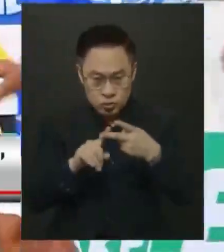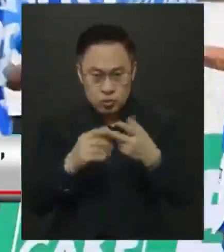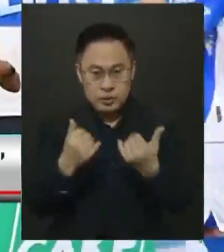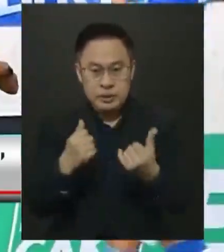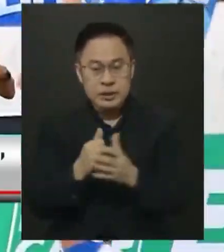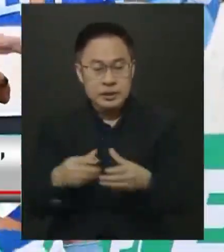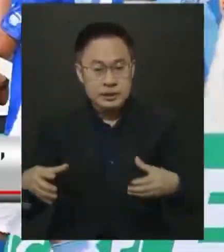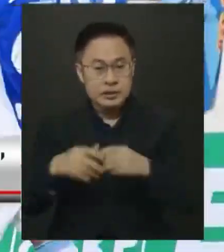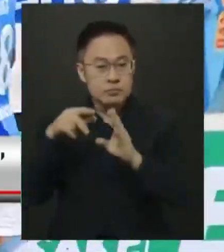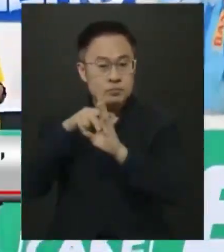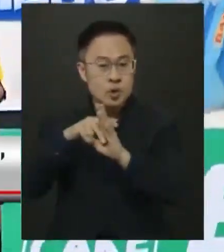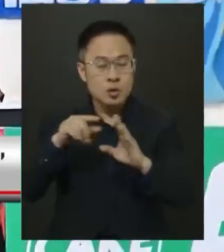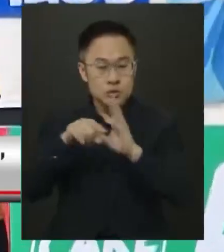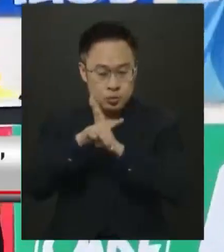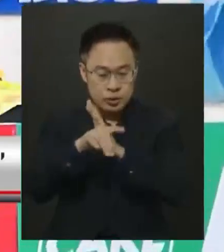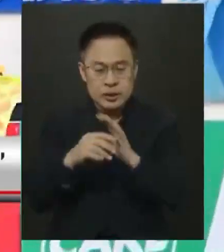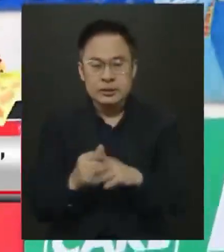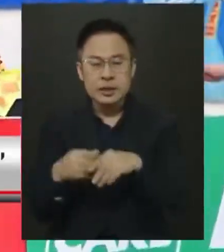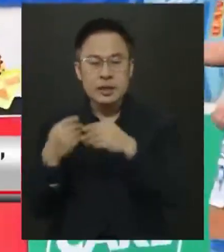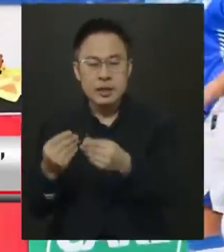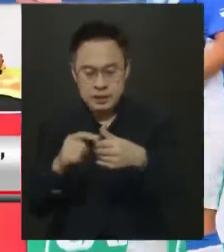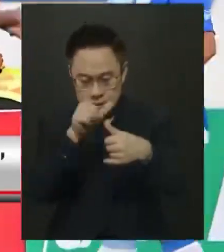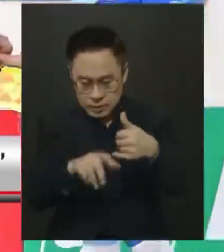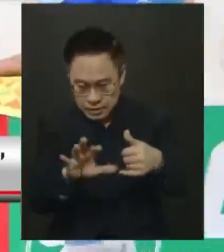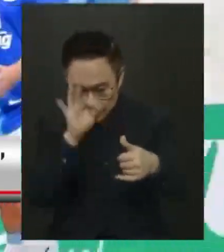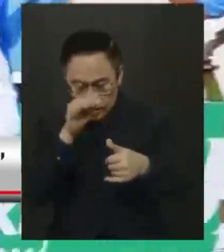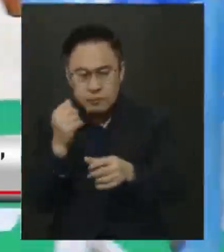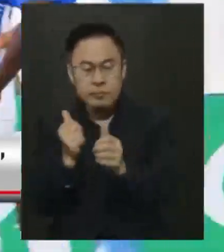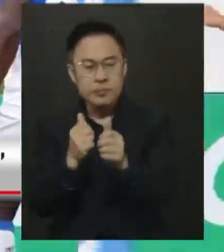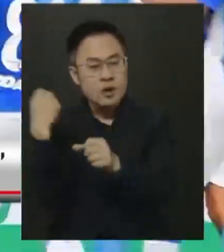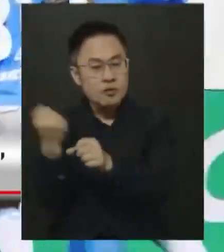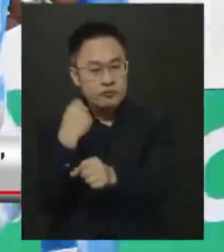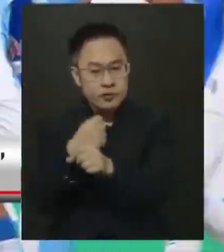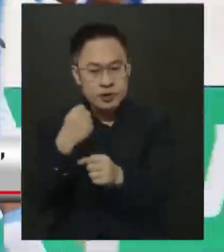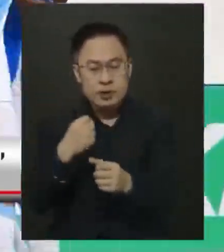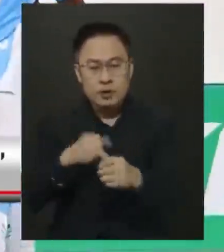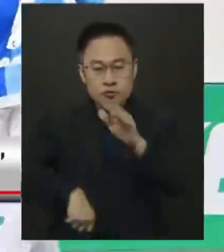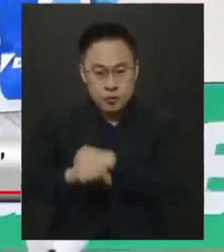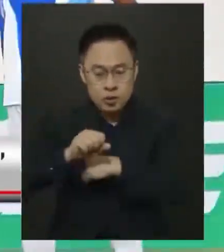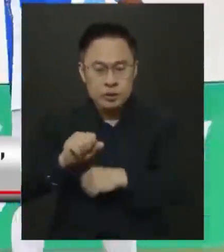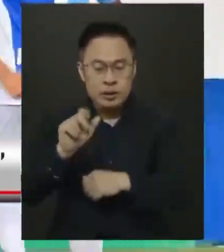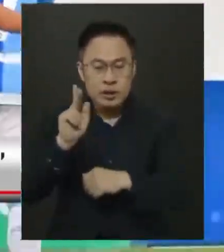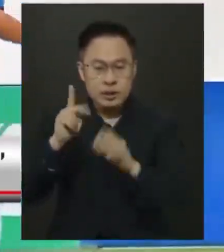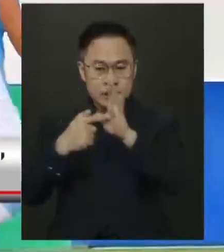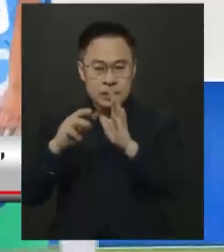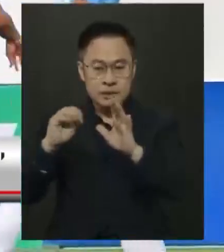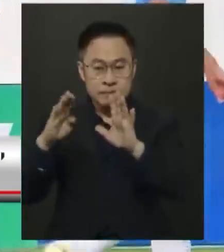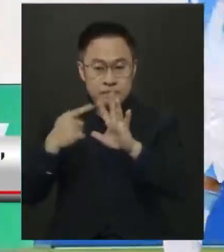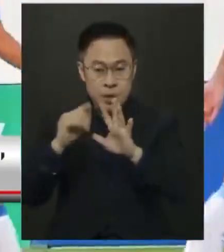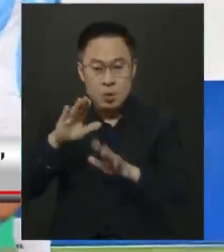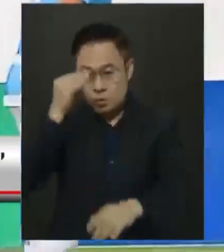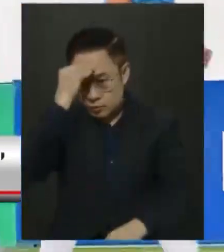เป็นพันธมิตรของชลบุรี FC ในช่วงกลางเดือนกรกฎาคมนี้ด้วยตามรายงานข่าวก็ระบุนะคะว่าชานรงค์ค่ะ